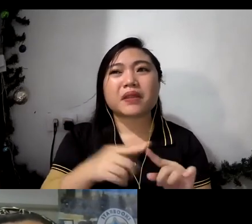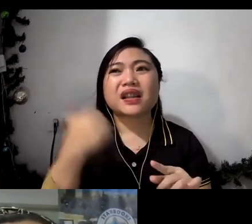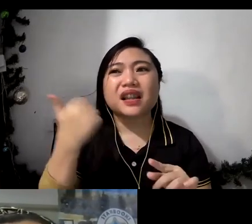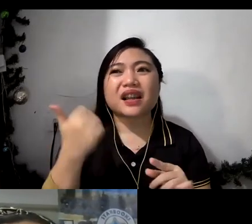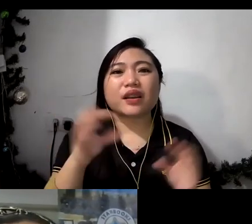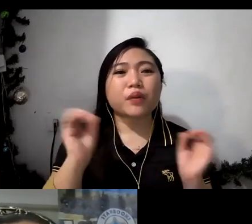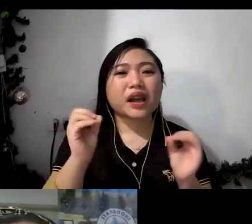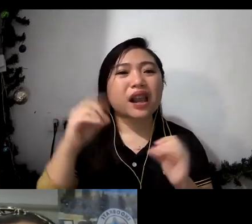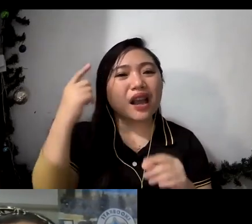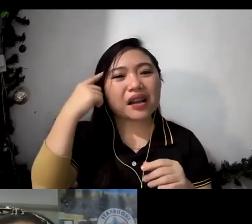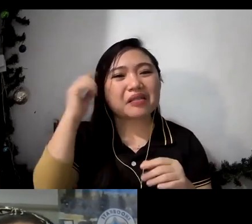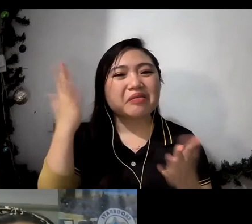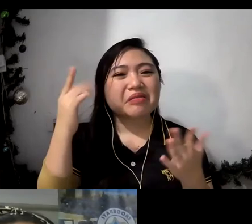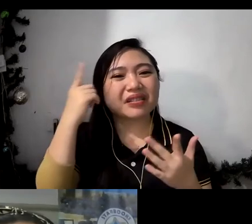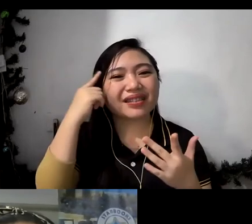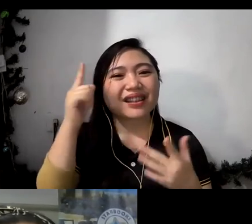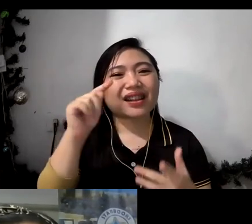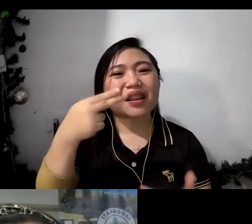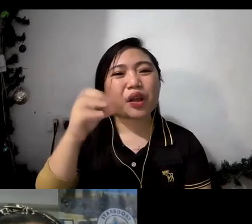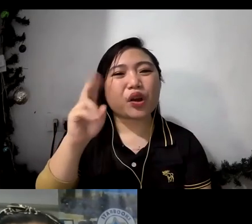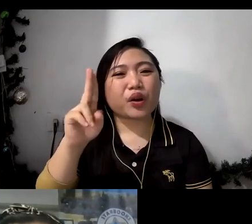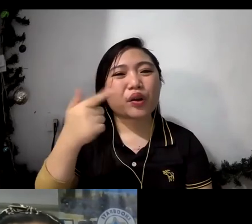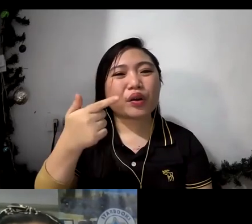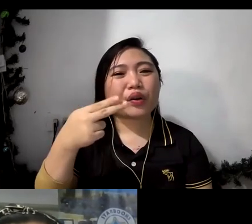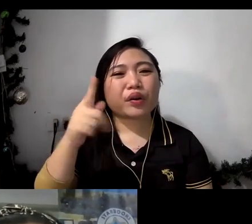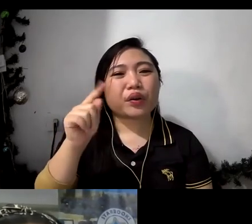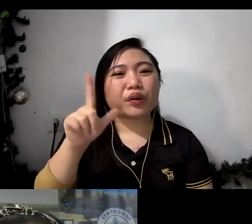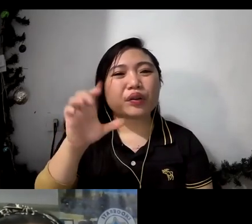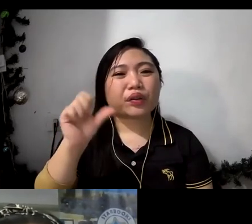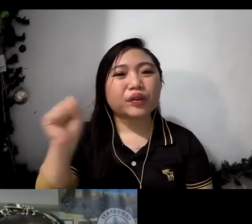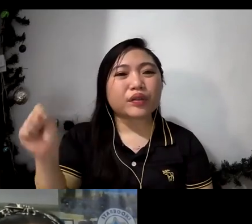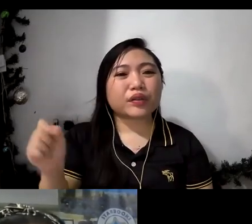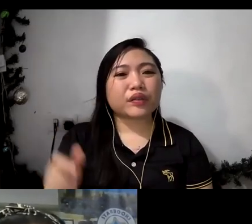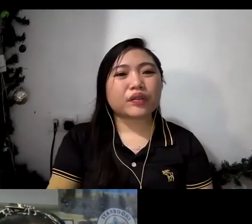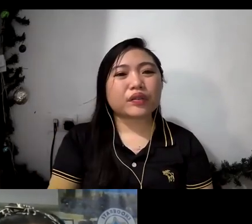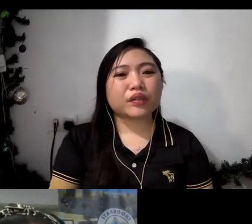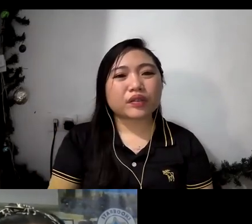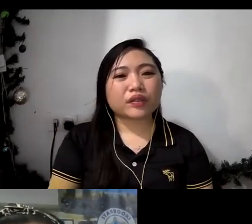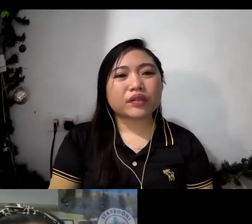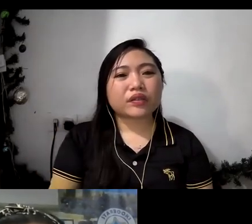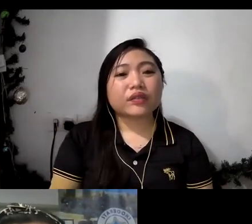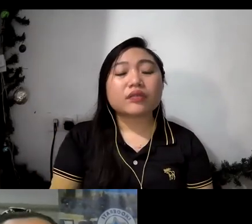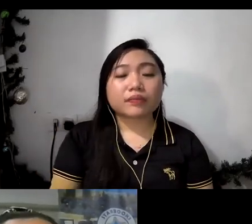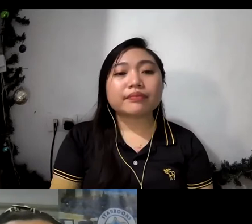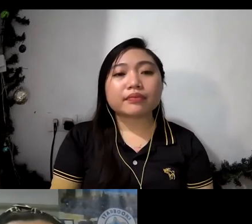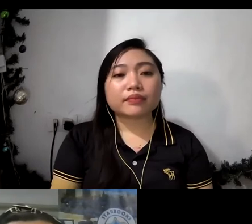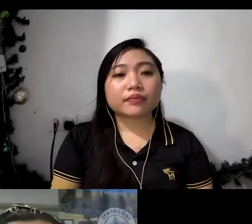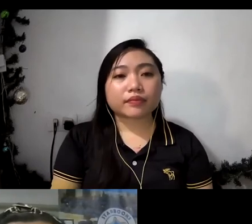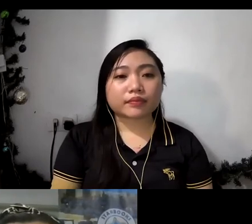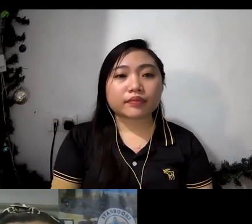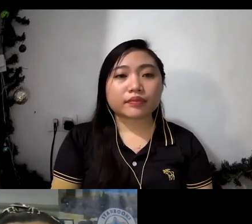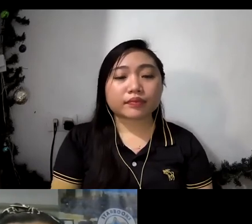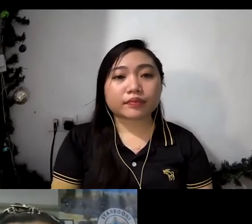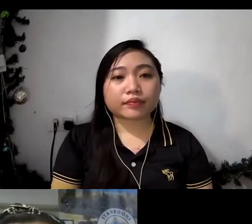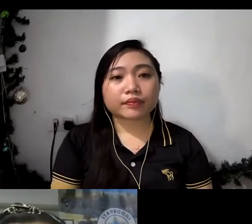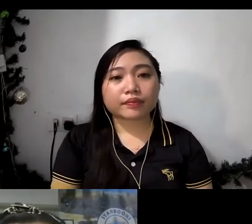thoughtless moment, ano mo yon, na parang ay kasi ginawa niya, ginaya ko lang, parang ganun, 'di ba? So and then nagkaroon